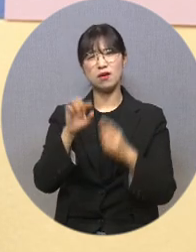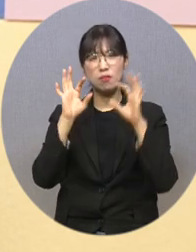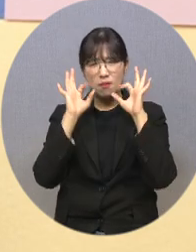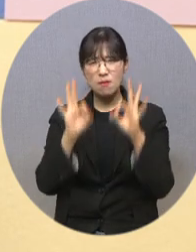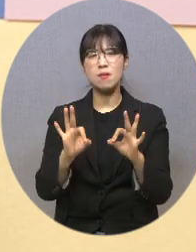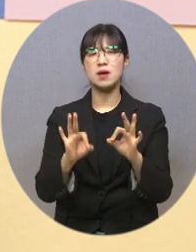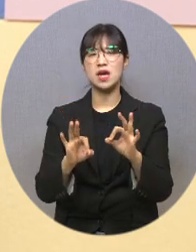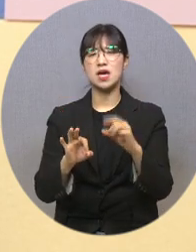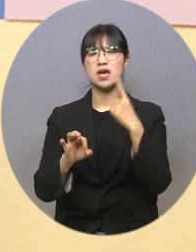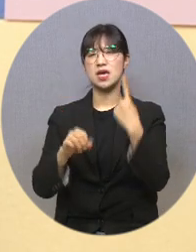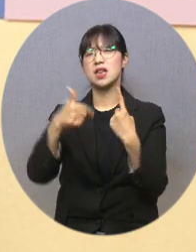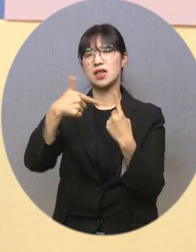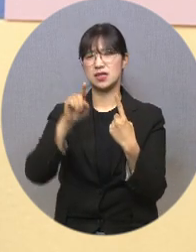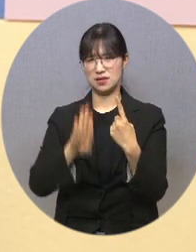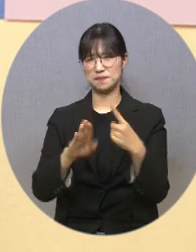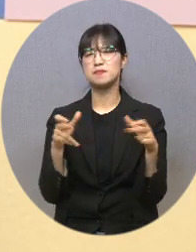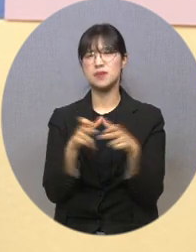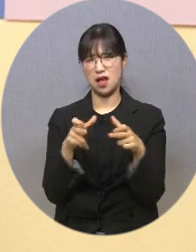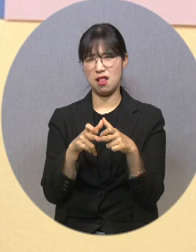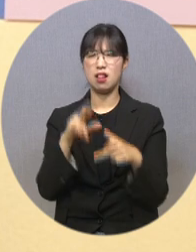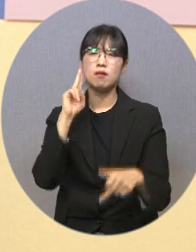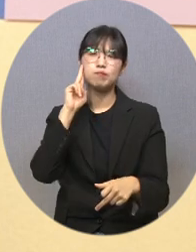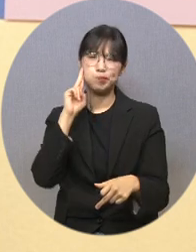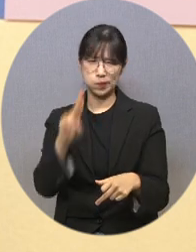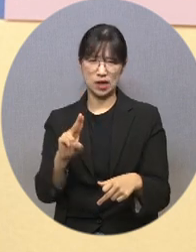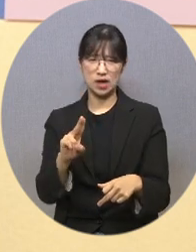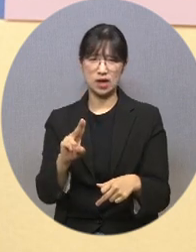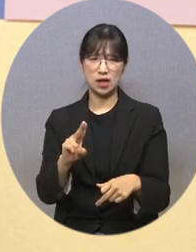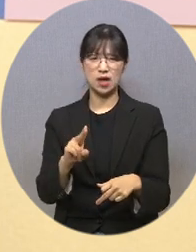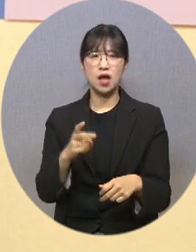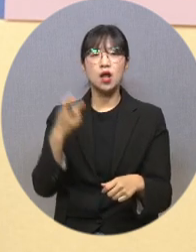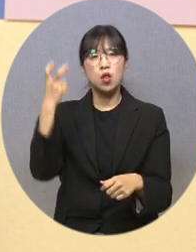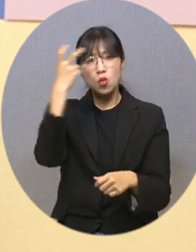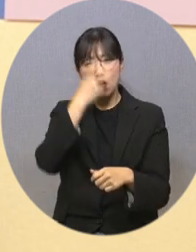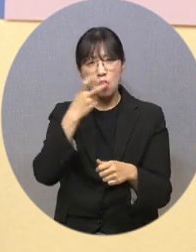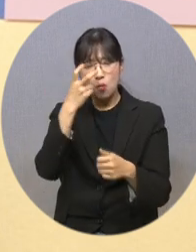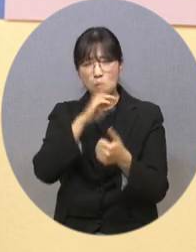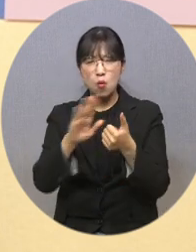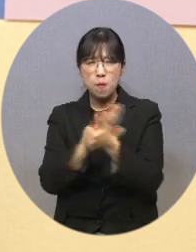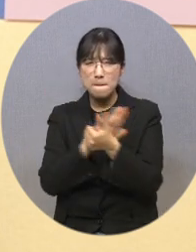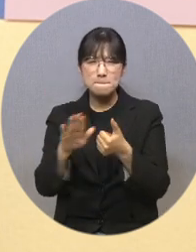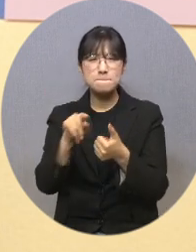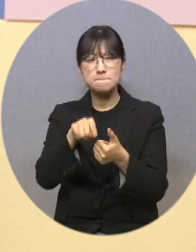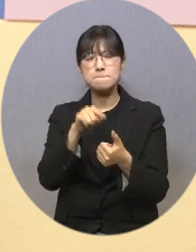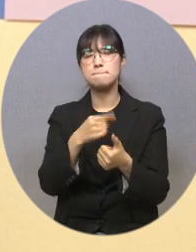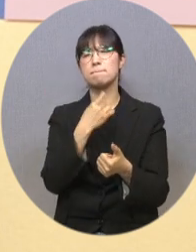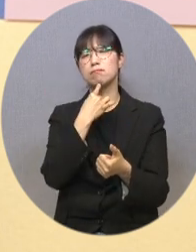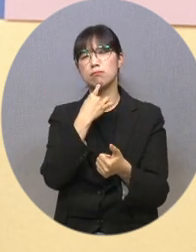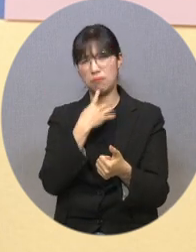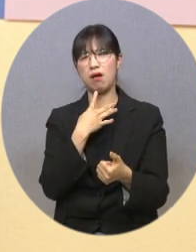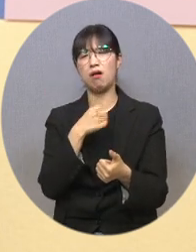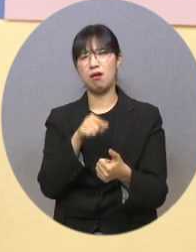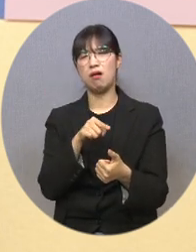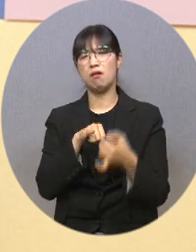1급장애 네. 이런 아이들, 그러니까 돌봄의 기능에서 벗어나지 못할 정도로